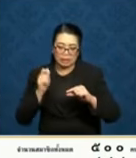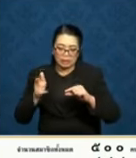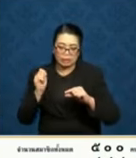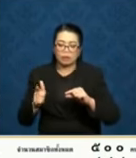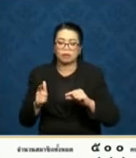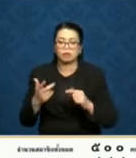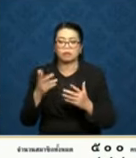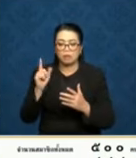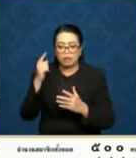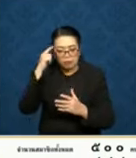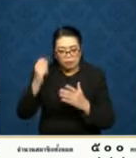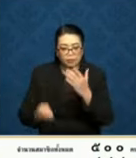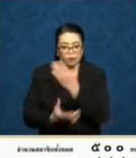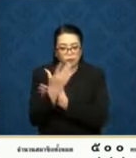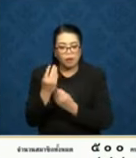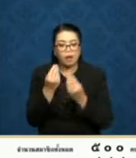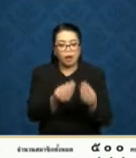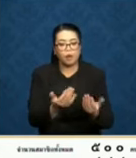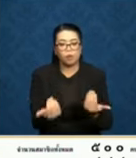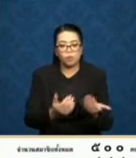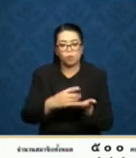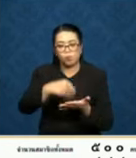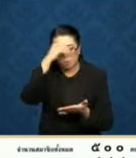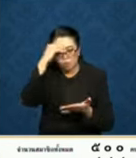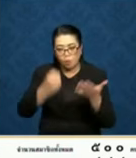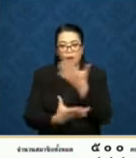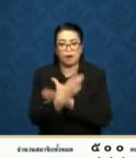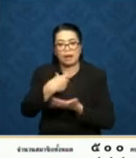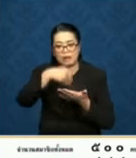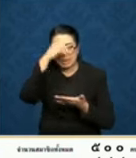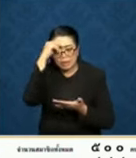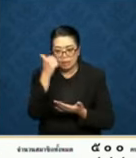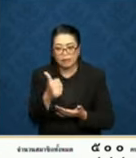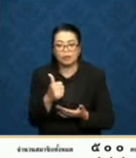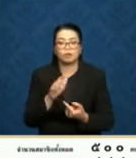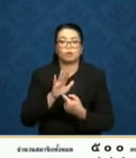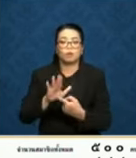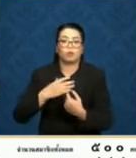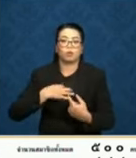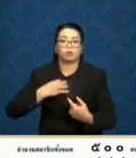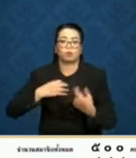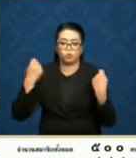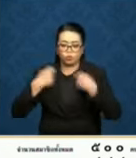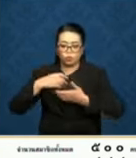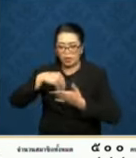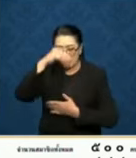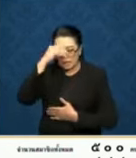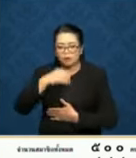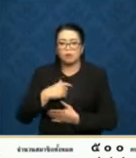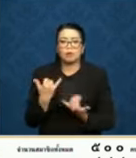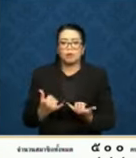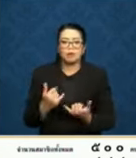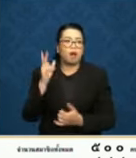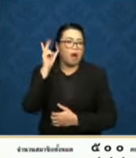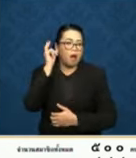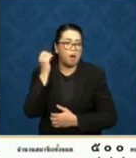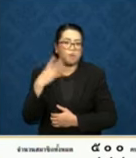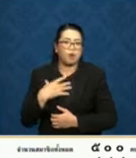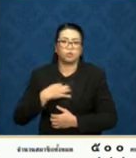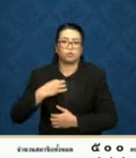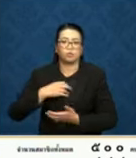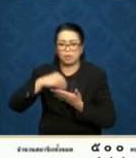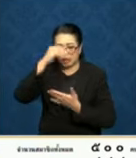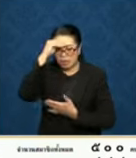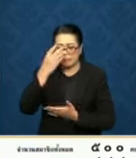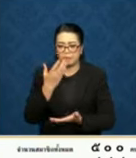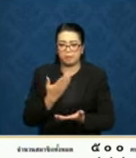กันที่ดีให้กับลูกหลานและอนาคตของประเทศชาิผมยกตอยางงๆครับ ชุนัเรียนครัเราถกเทีงกมาก วันนี้กมีขาวกมากเราจะ